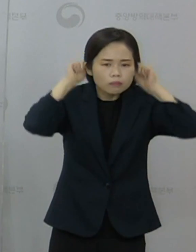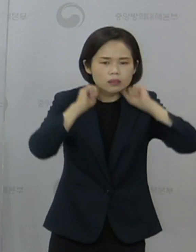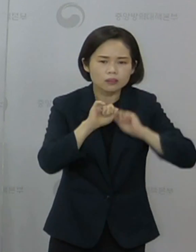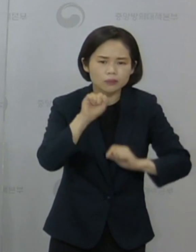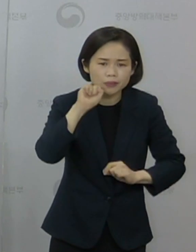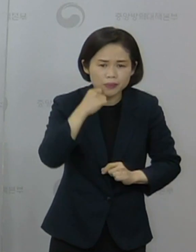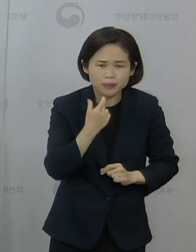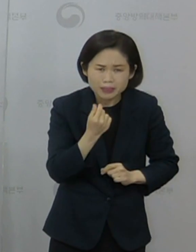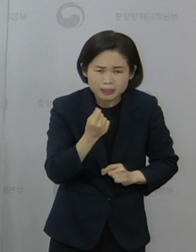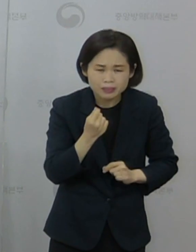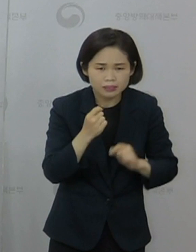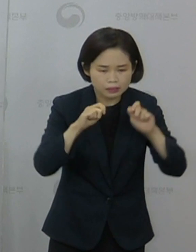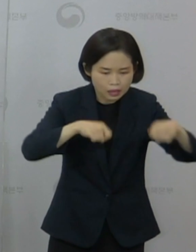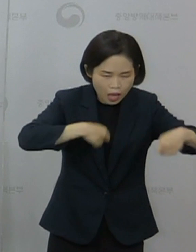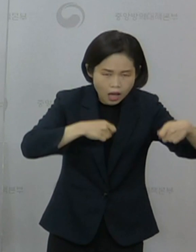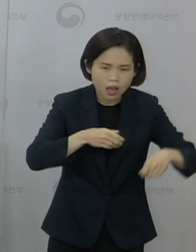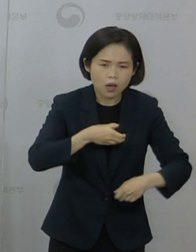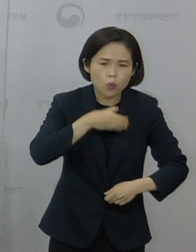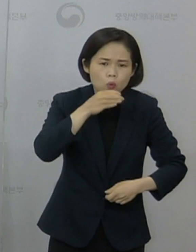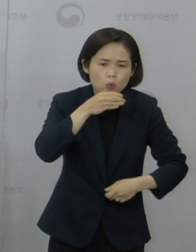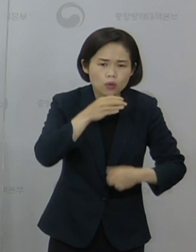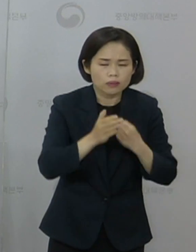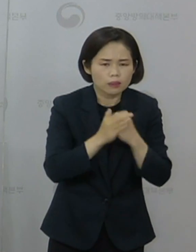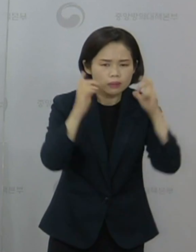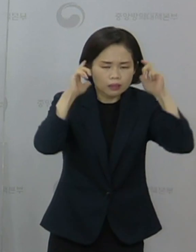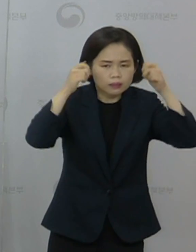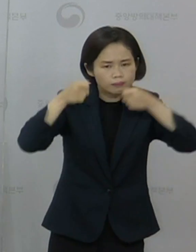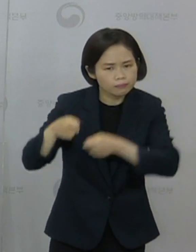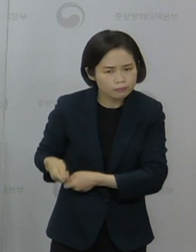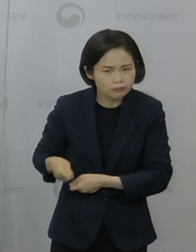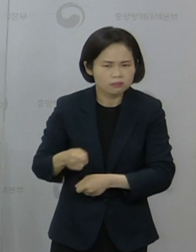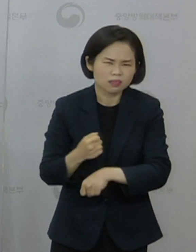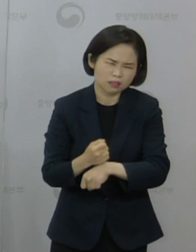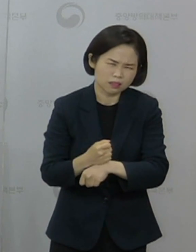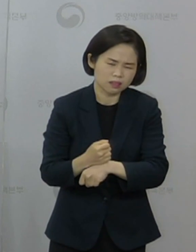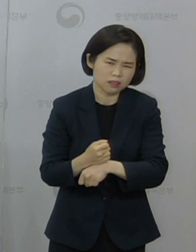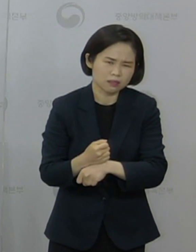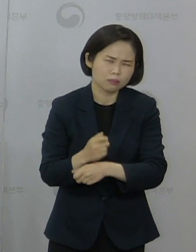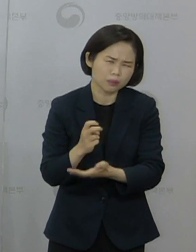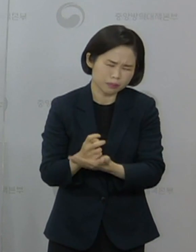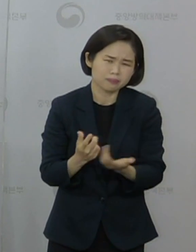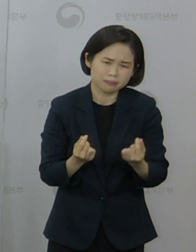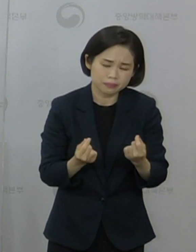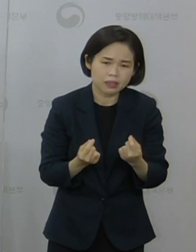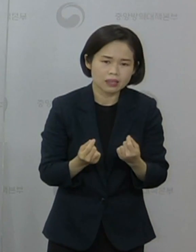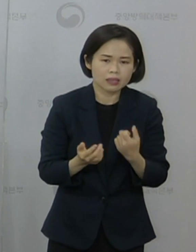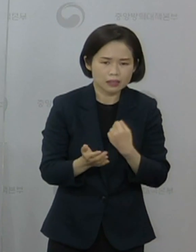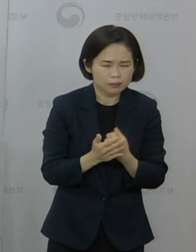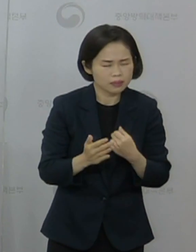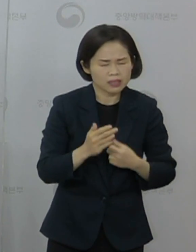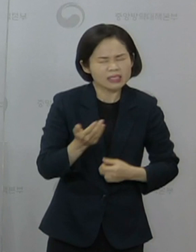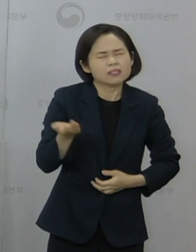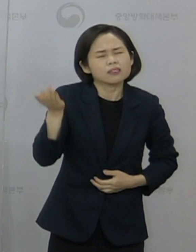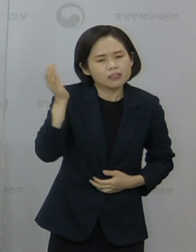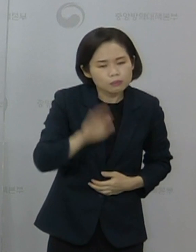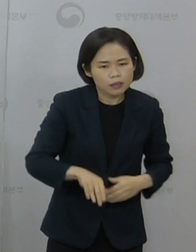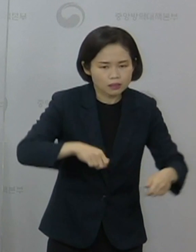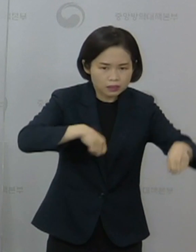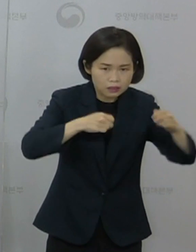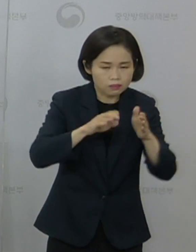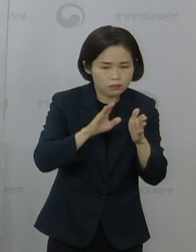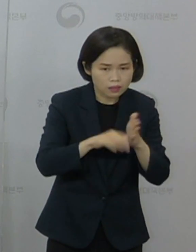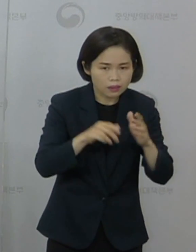마스크를 마스크를 어 마스크 마스크 를 벗어야 하는 상황은 p 해주시는게 가장 좋고